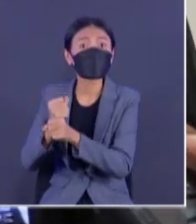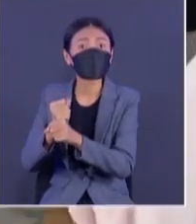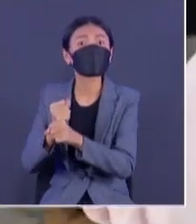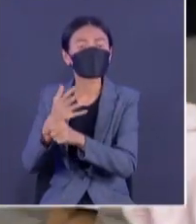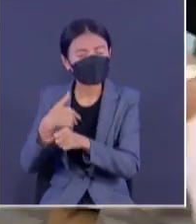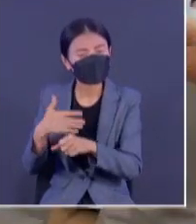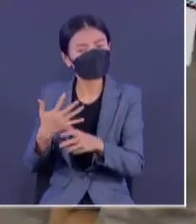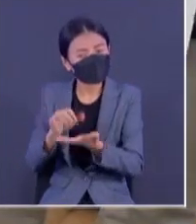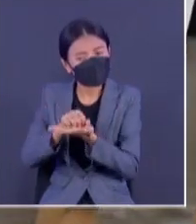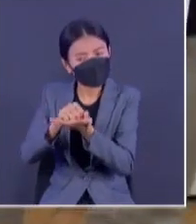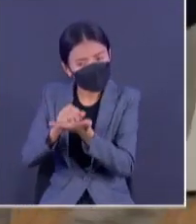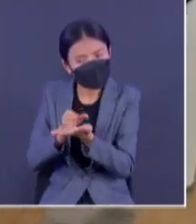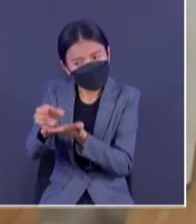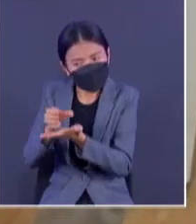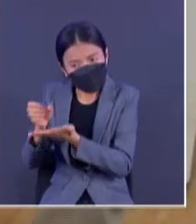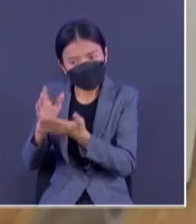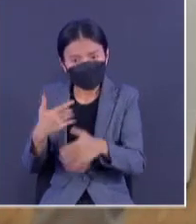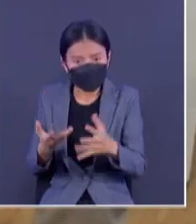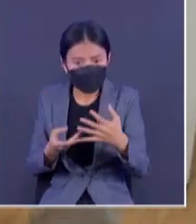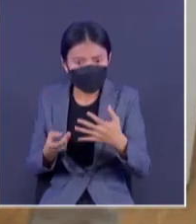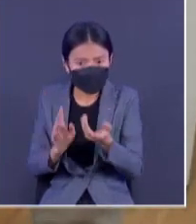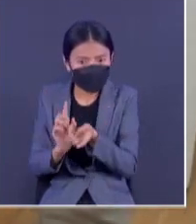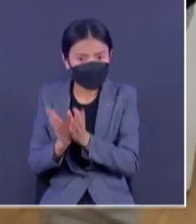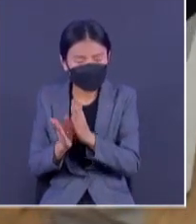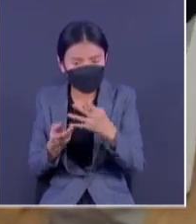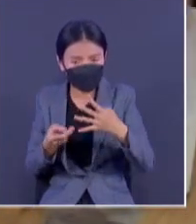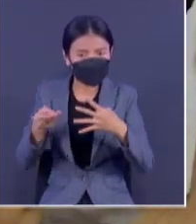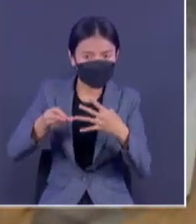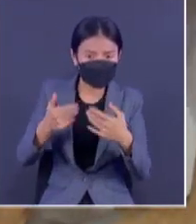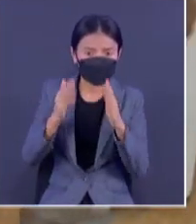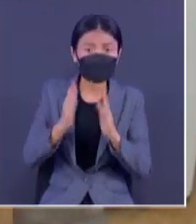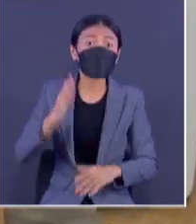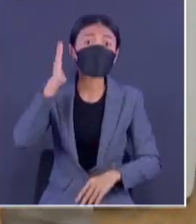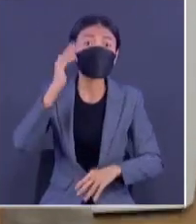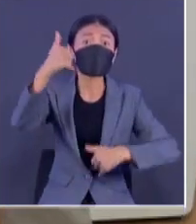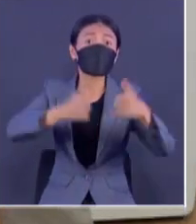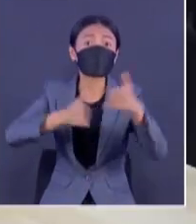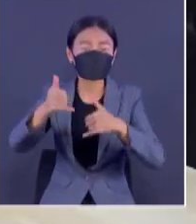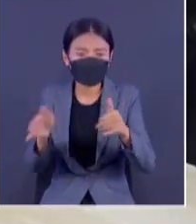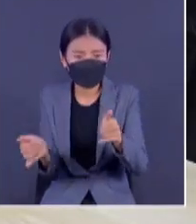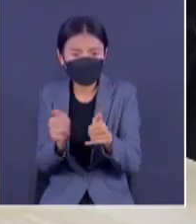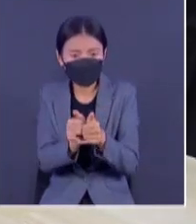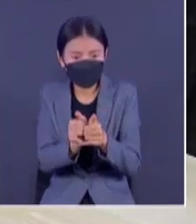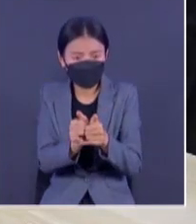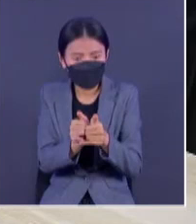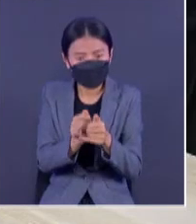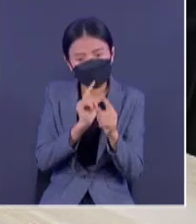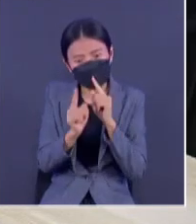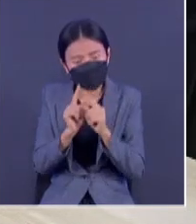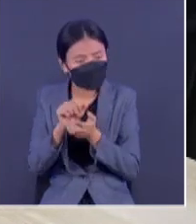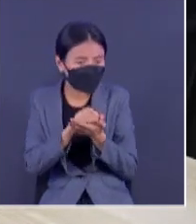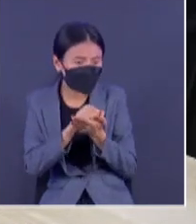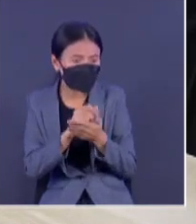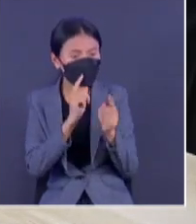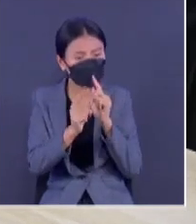คอยเอนเตอร์เทนให้กับแขกคอยเอนเตอร์เทนให้กับลูกค้าที่มาใช้บริการแล้วหลังจากนั้นมันก็เลยเถิดครับกลายเป็นเรื่องของ